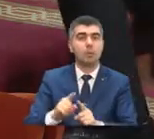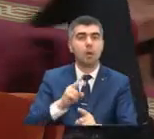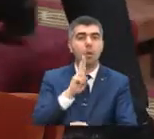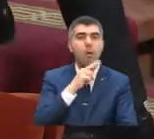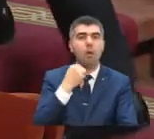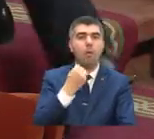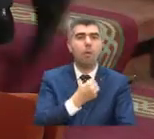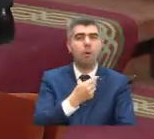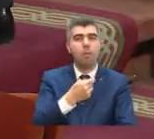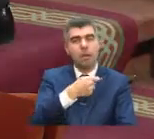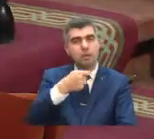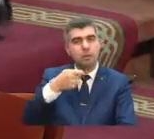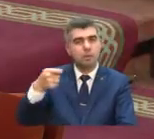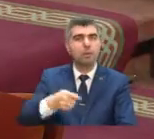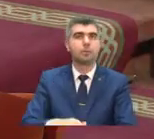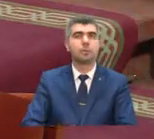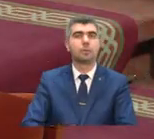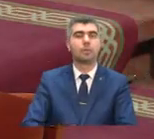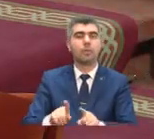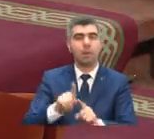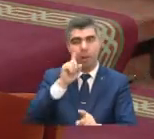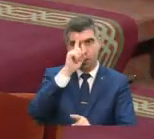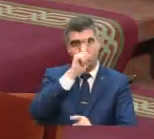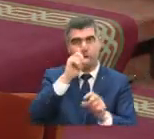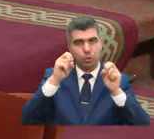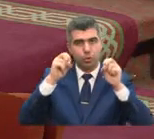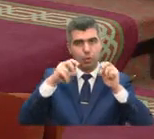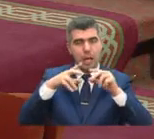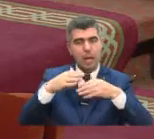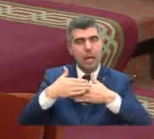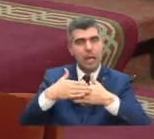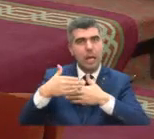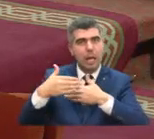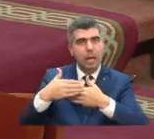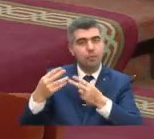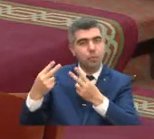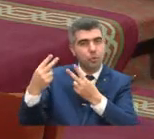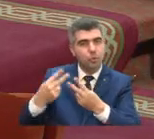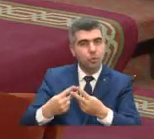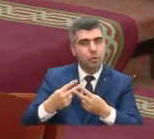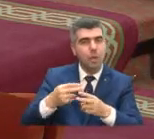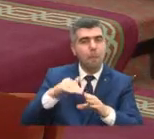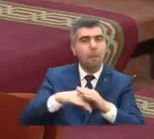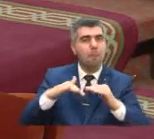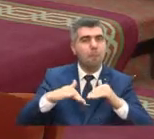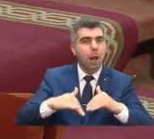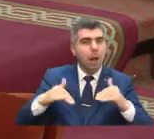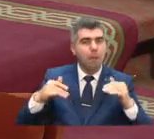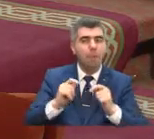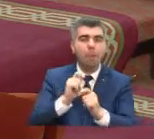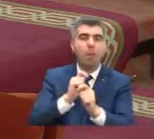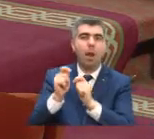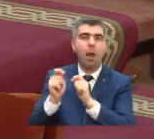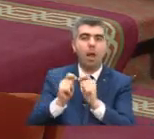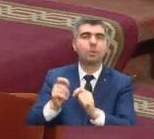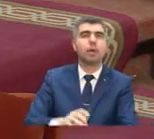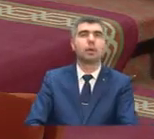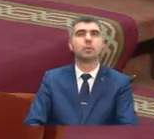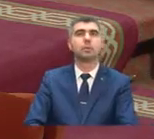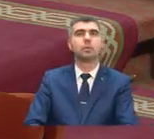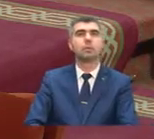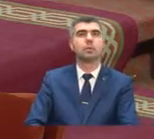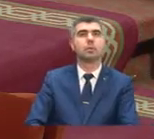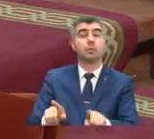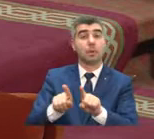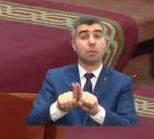للحكومة، وكنتمناو ان شاء الله في القريب العاجل يجي للمجلس الموقر باش يمكن تناقشوا فيه. الهدف ديال القانون